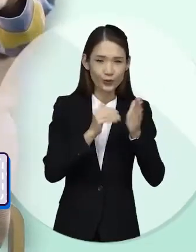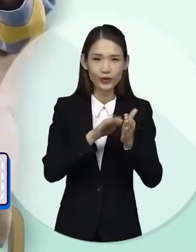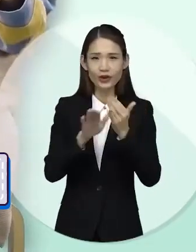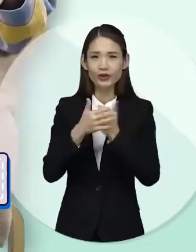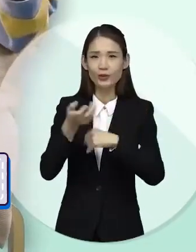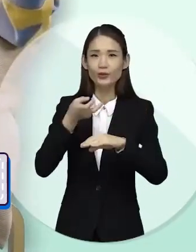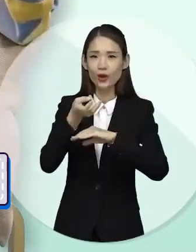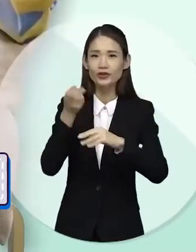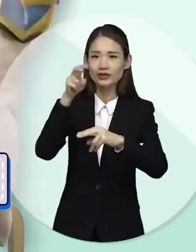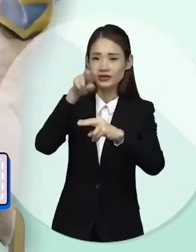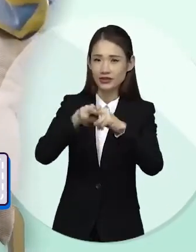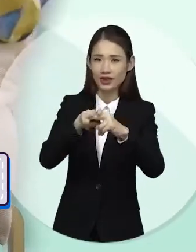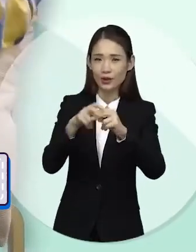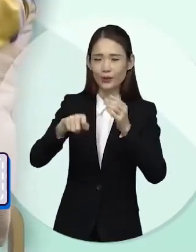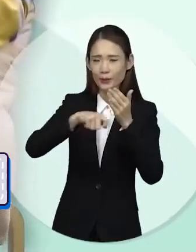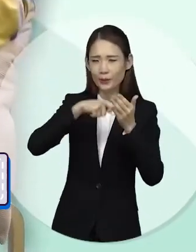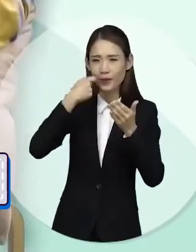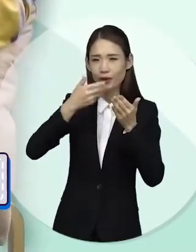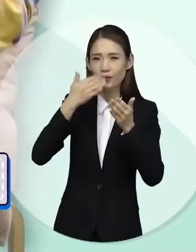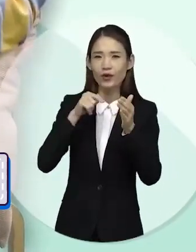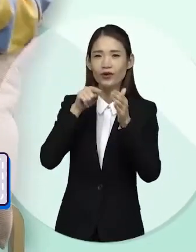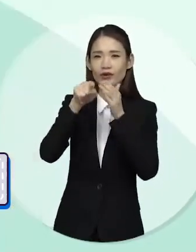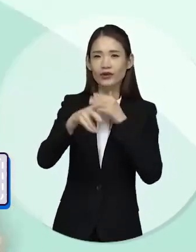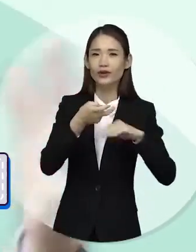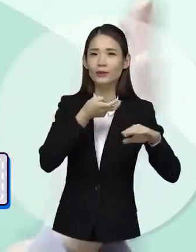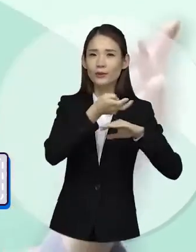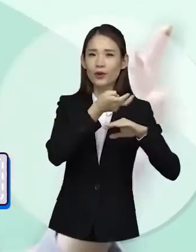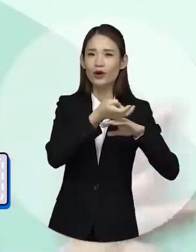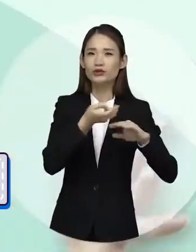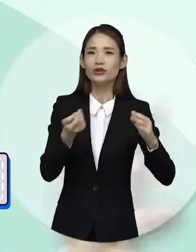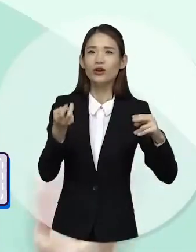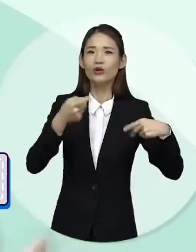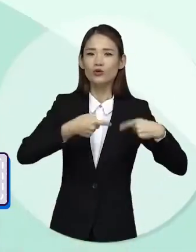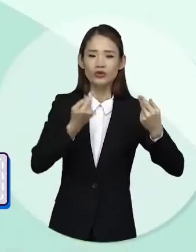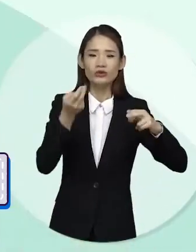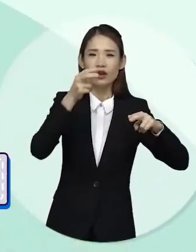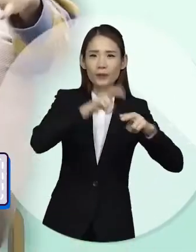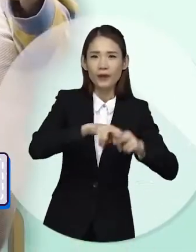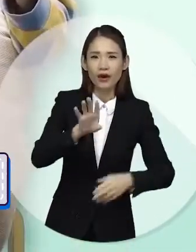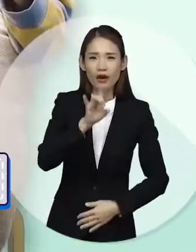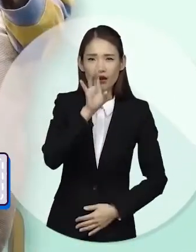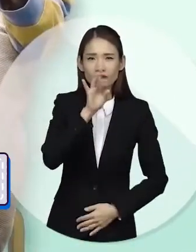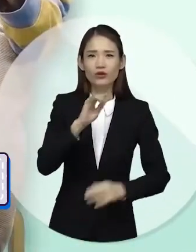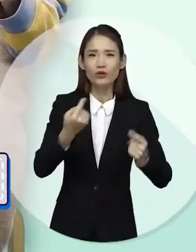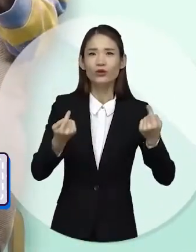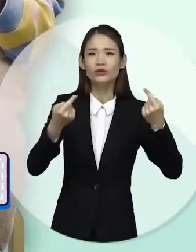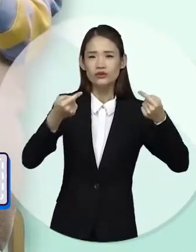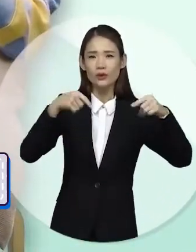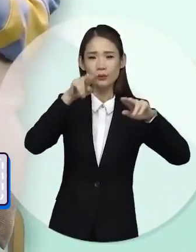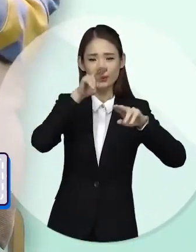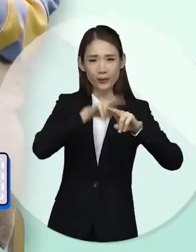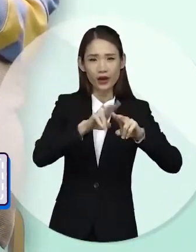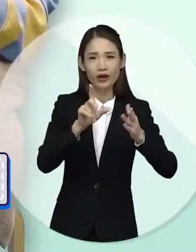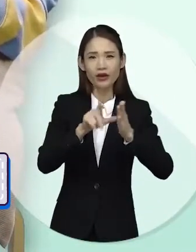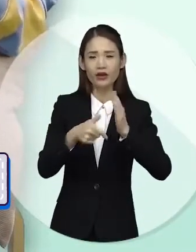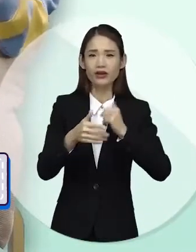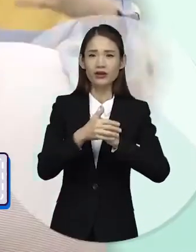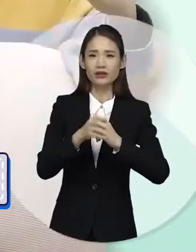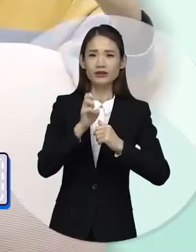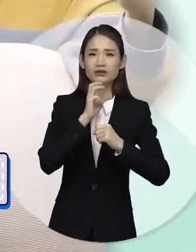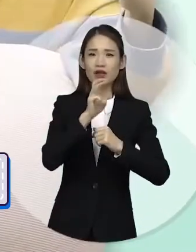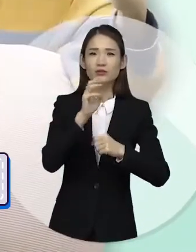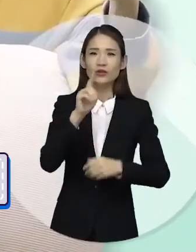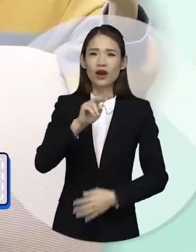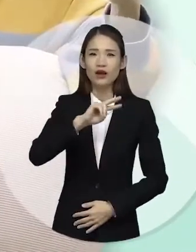공부를 하고 버스 타고 이제 맛있는 거 먹으러 가자 이랬는데 버스가 휠체어가 탈 수가 없는 거예요. 그리고 휠체어가 탈 수 있는 저상 버스는 진짜